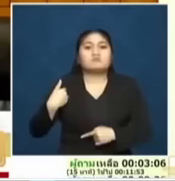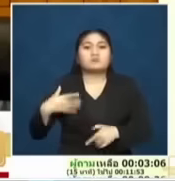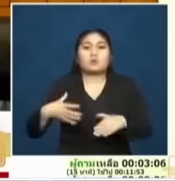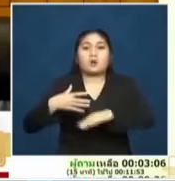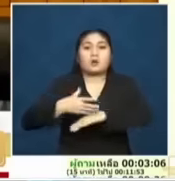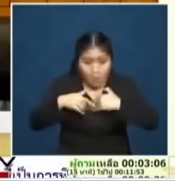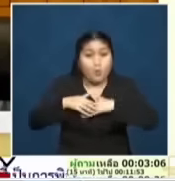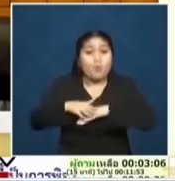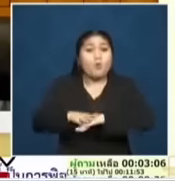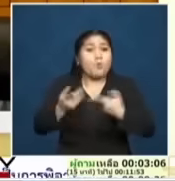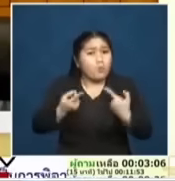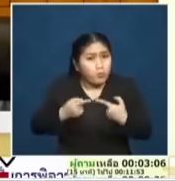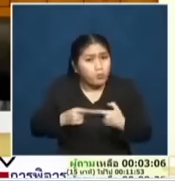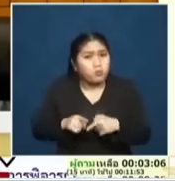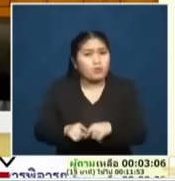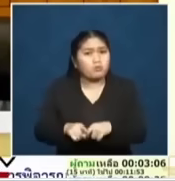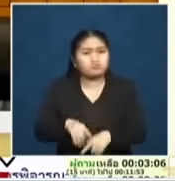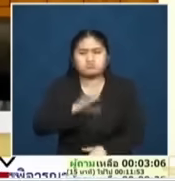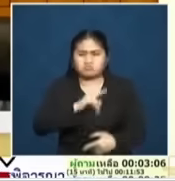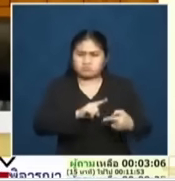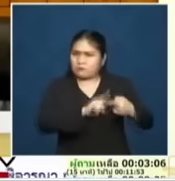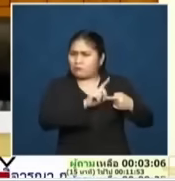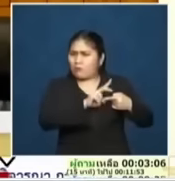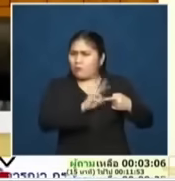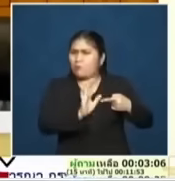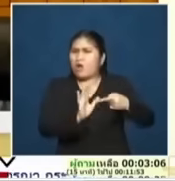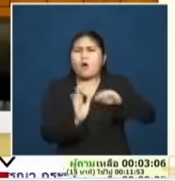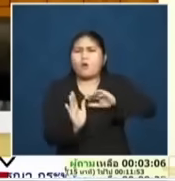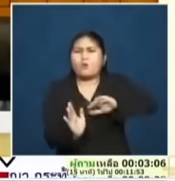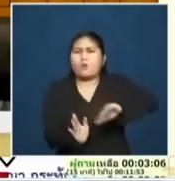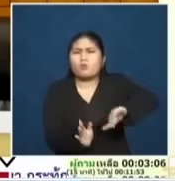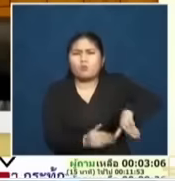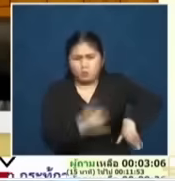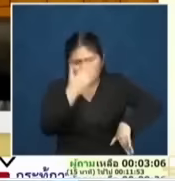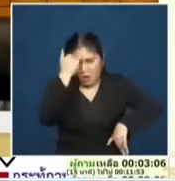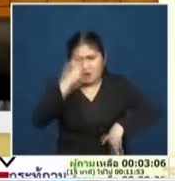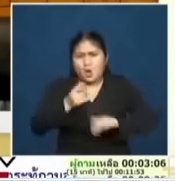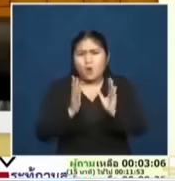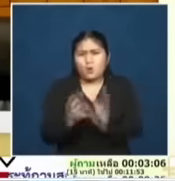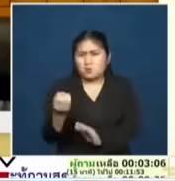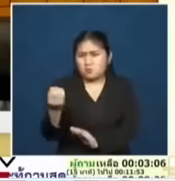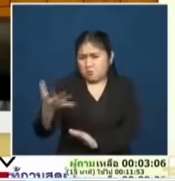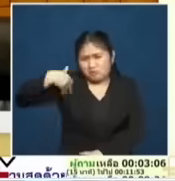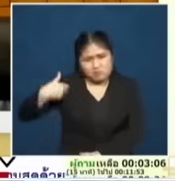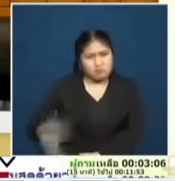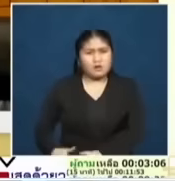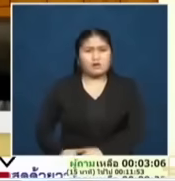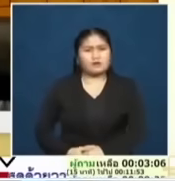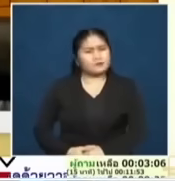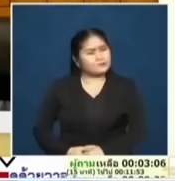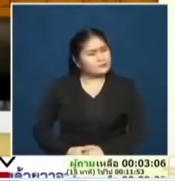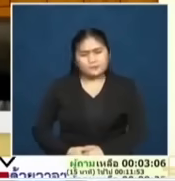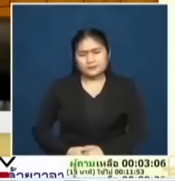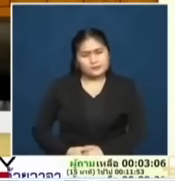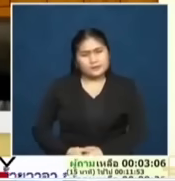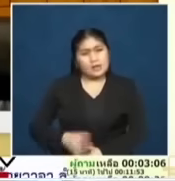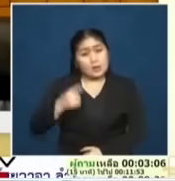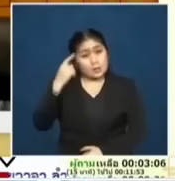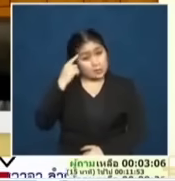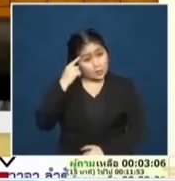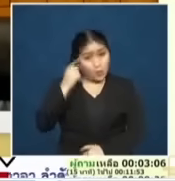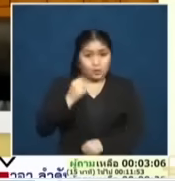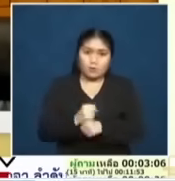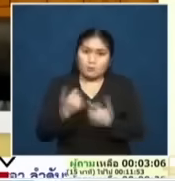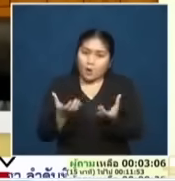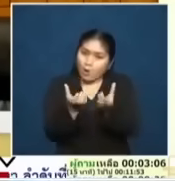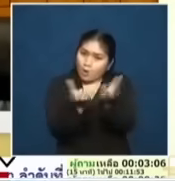อบแล้วผมสนับสนุนด้วยเหตุด้วยผลโอ้เห็นด้วยผมก็จะสนับสนุนสังคมก็อาจจะสนับสนุนแต่นี่จะ